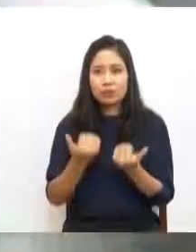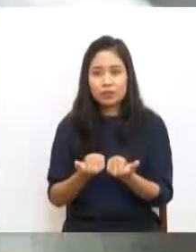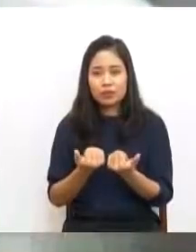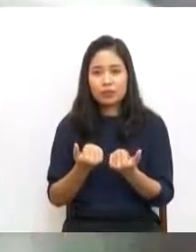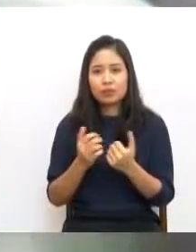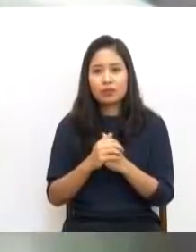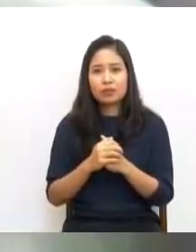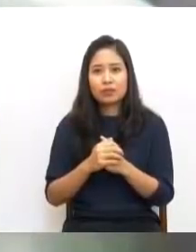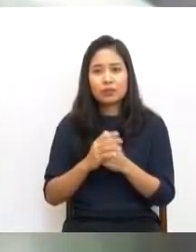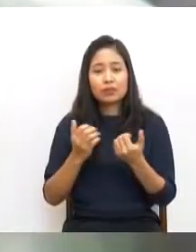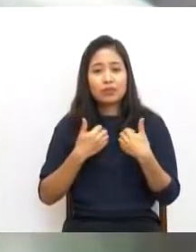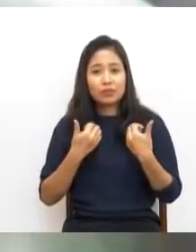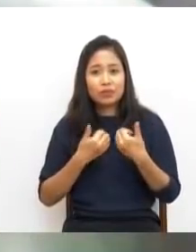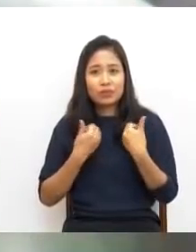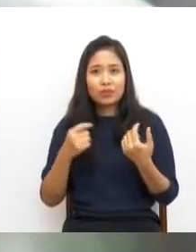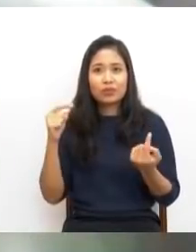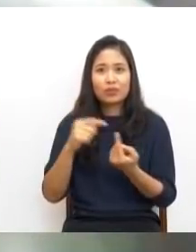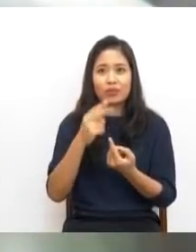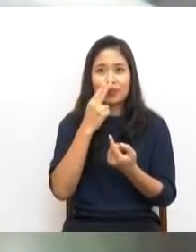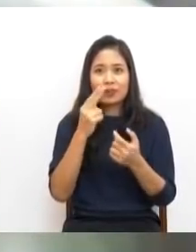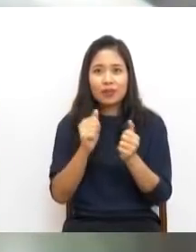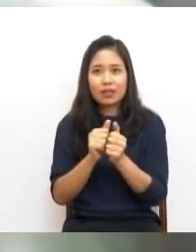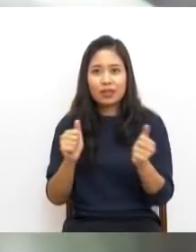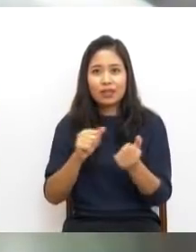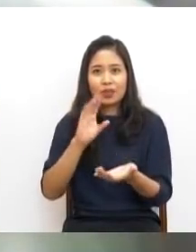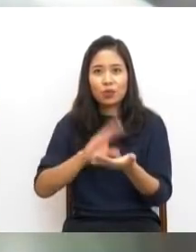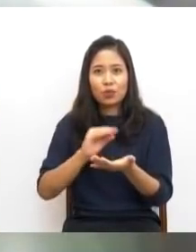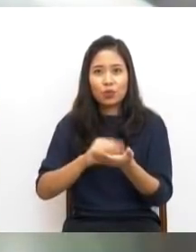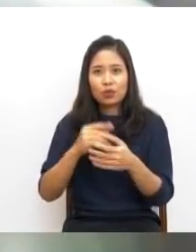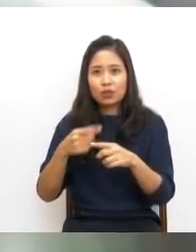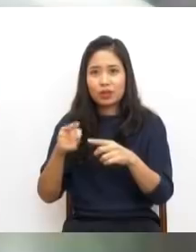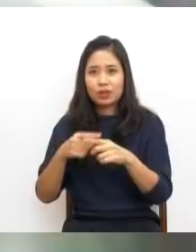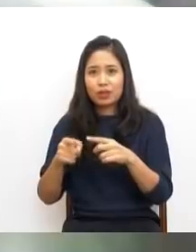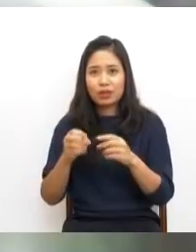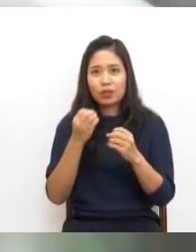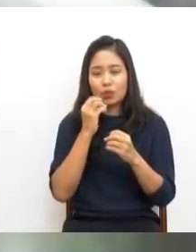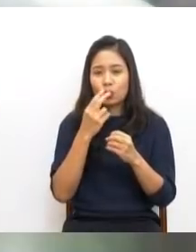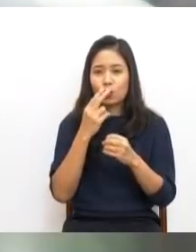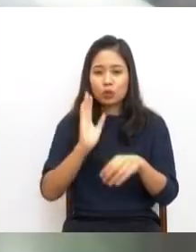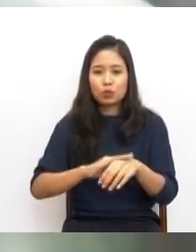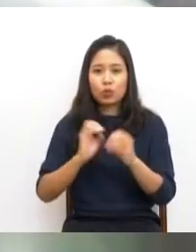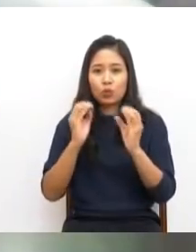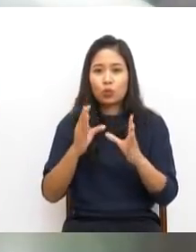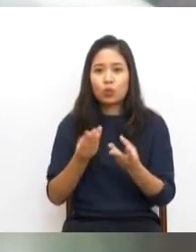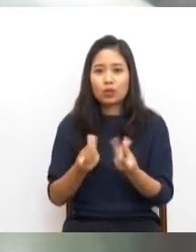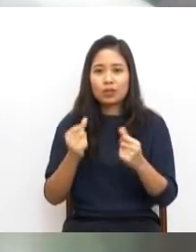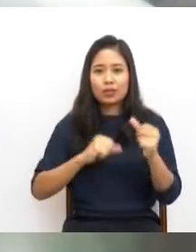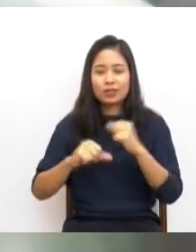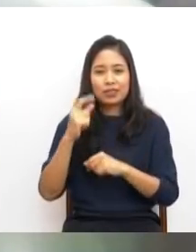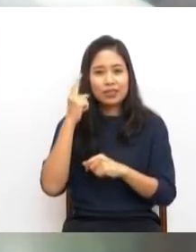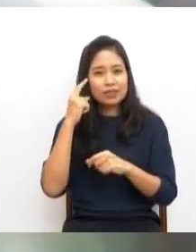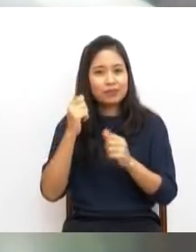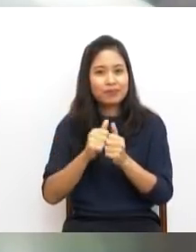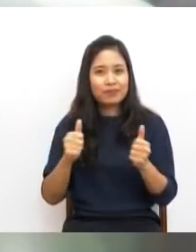เป็นการสรุปสิ่งที่เกิดขึ้นในช่วงโควิดที่ผ่านมาของชวนครูวิทย์คณิตมาคิดให้ว้าวนะเป็นปีที่4แล้วเราก็จะเจอกัน